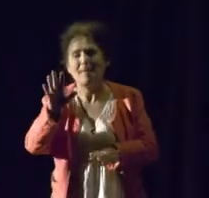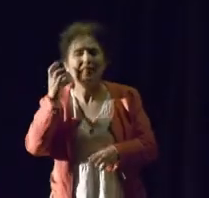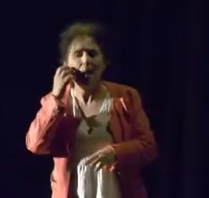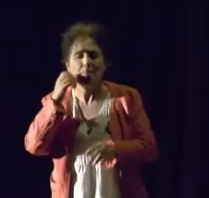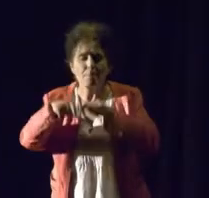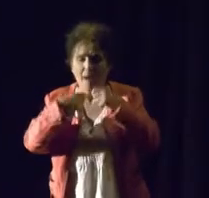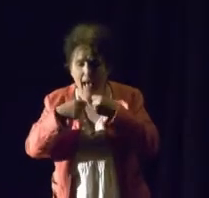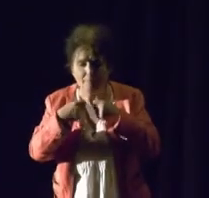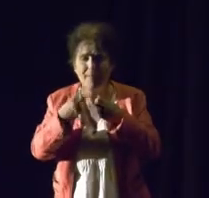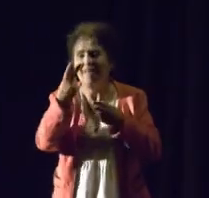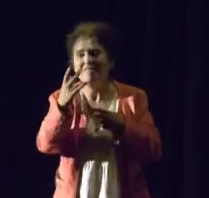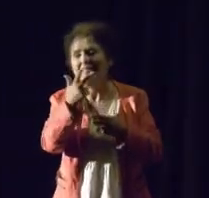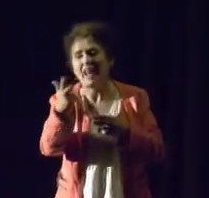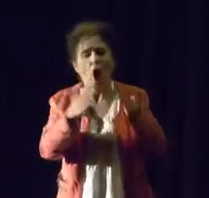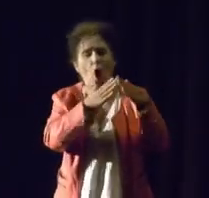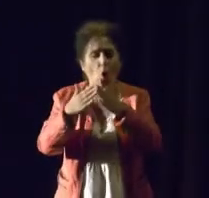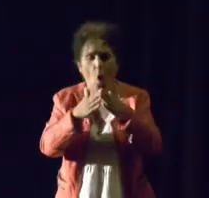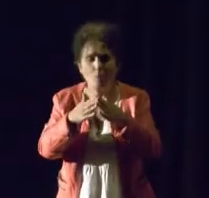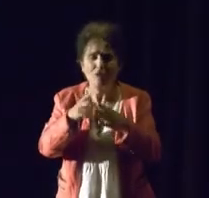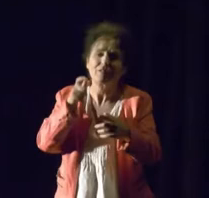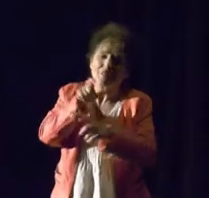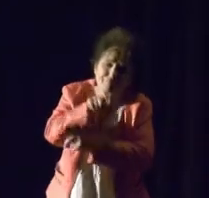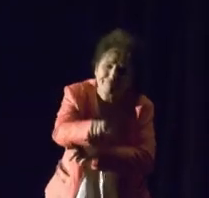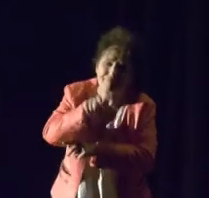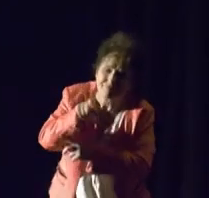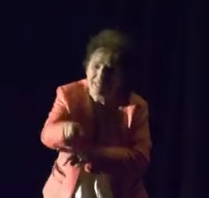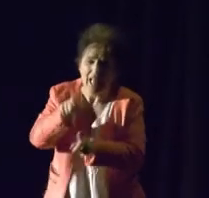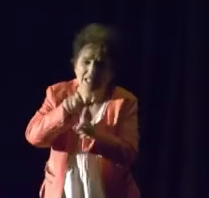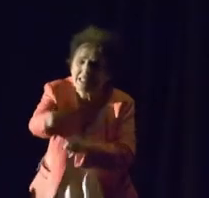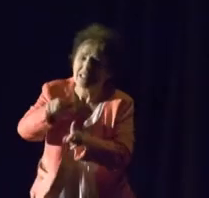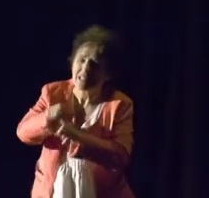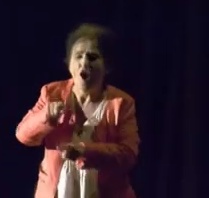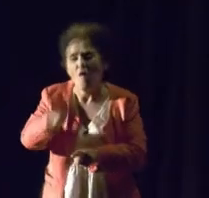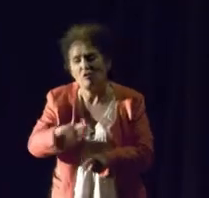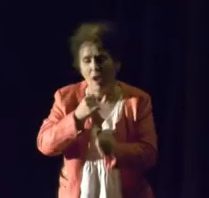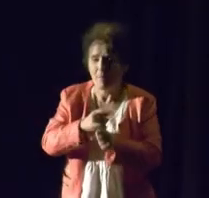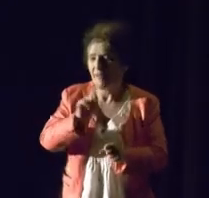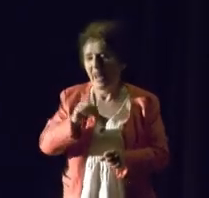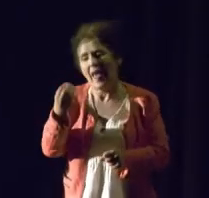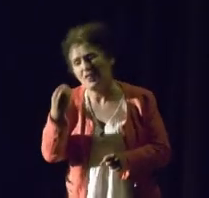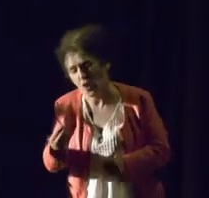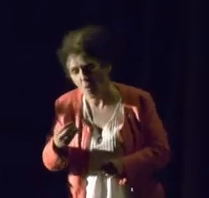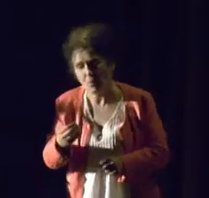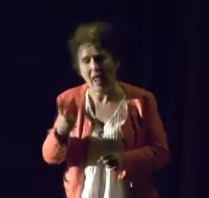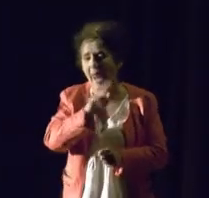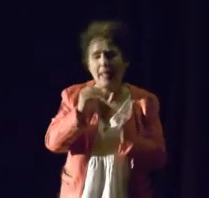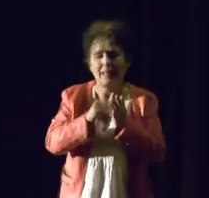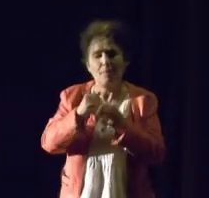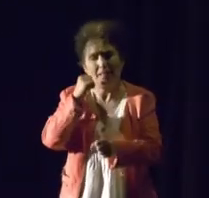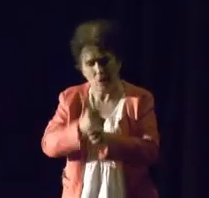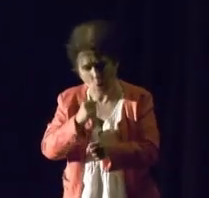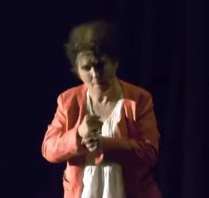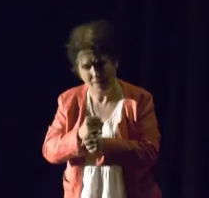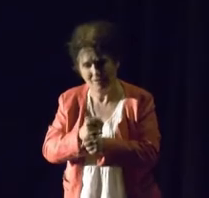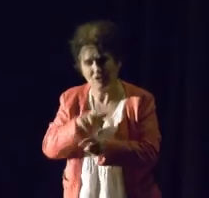3 тетки, 5 баби и 2-3 комшики, кои што ќе те убедуваат дека тоа што си го направил не е добро или дека не треба да го